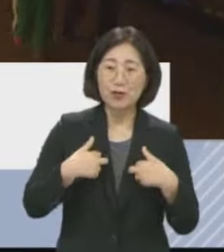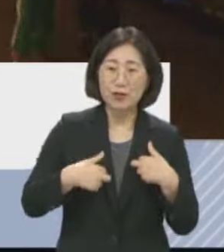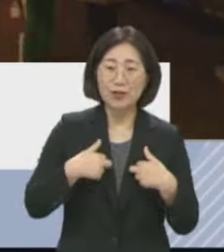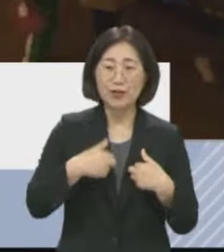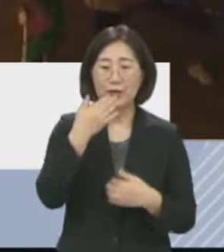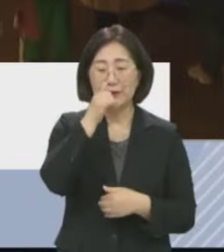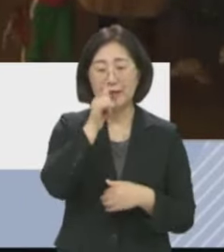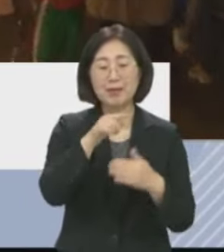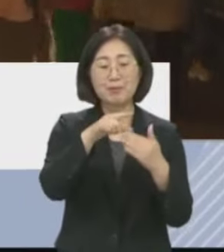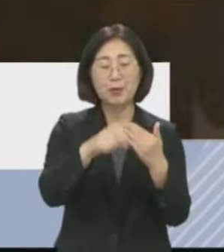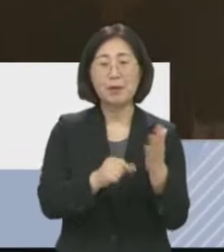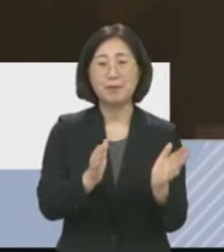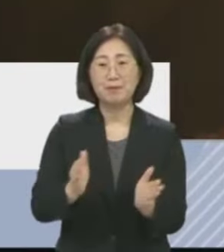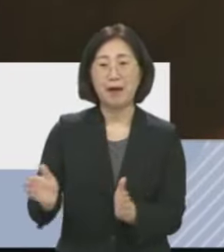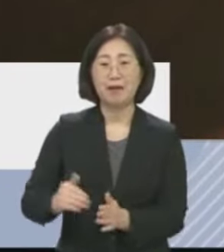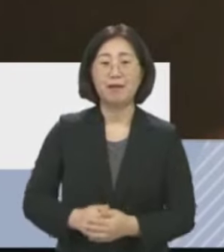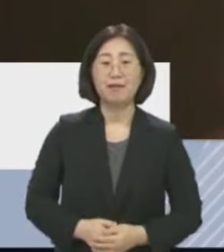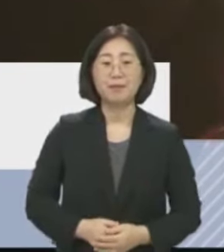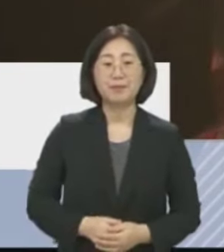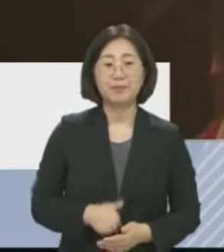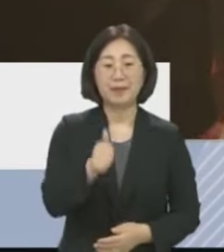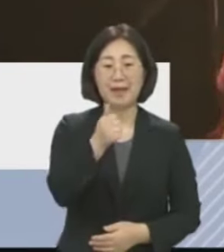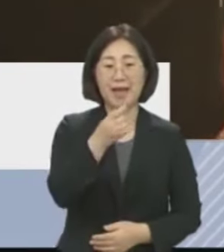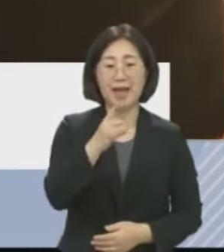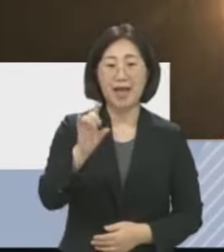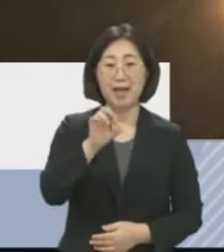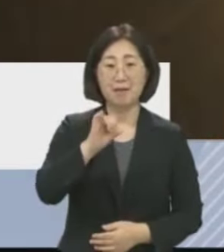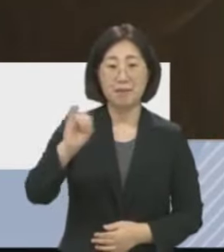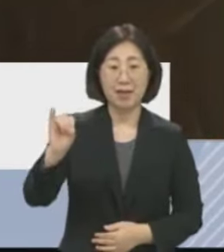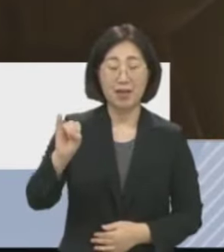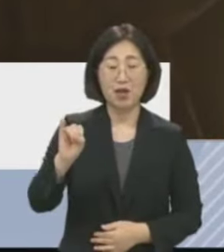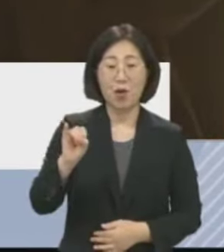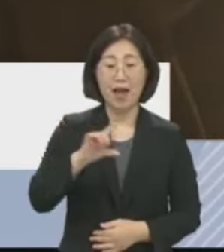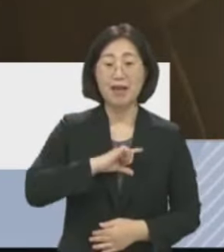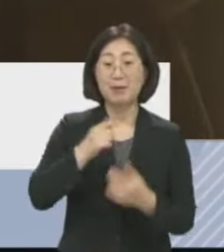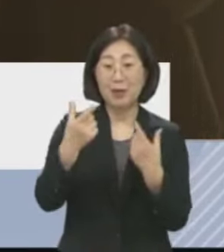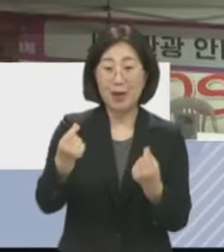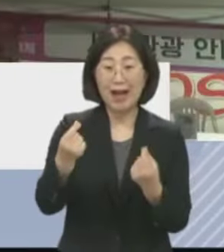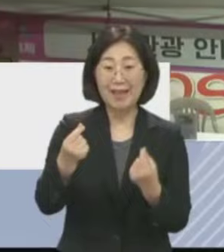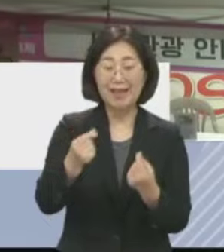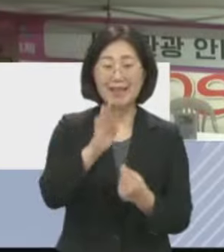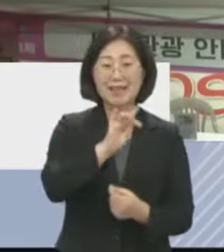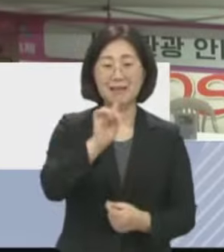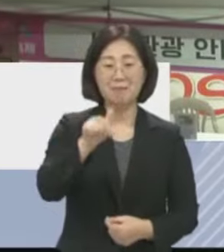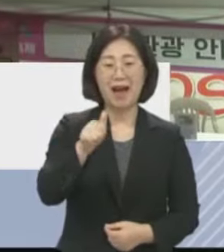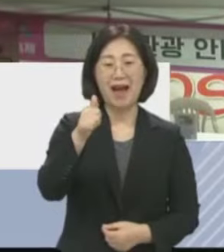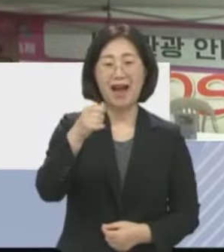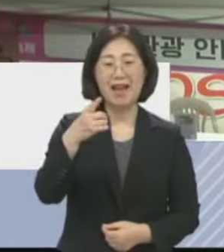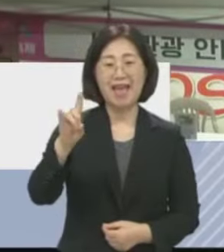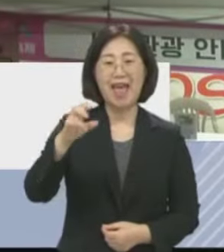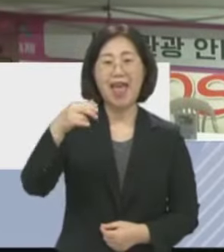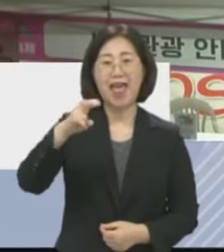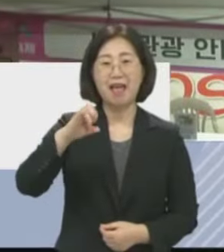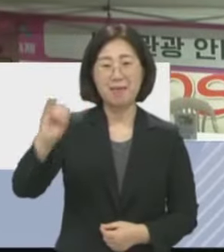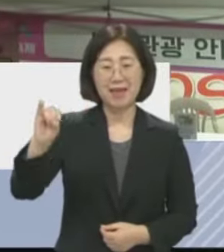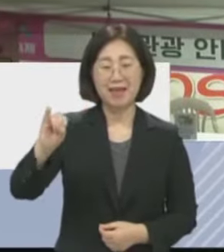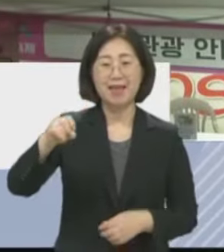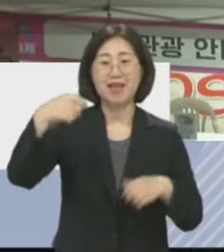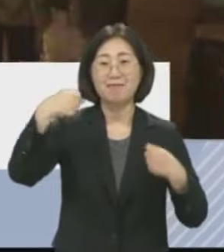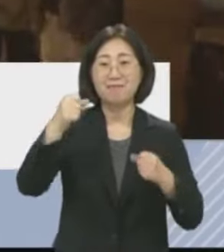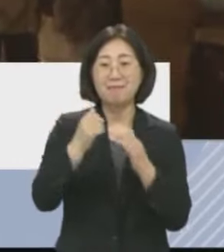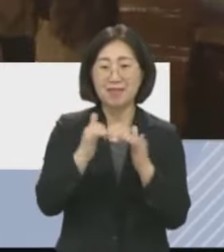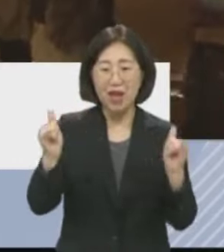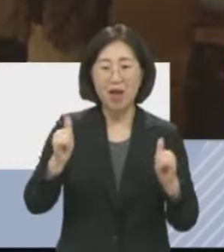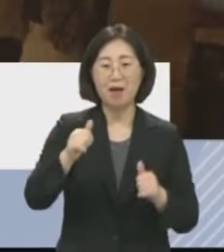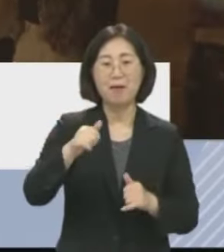준비했다는 말씀을 드리고요. 해미와 이름을 또 같이 가지고 있는 뮤지컬 배우 박해미, 이 뮤지컬 배우의